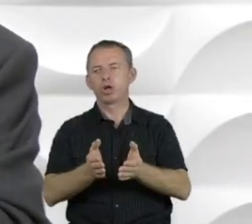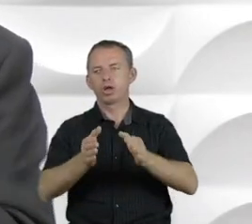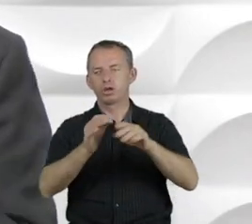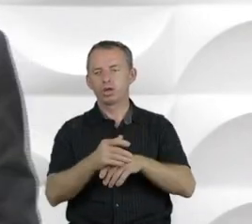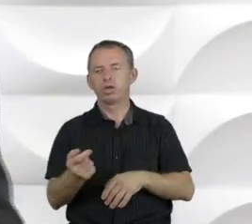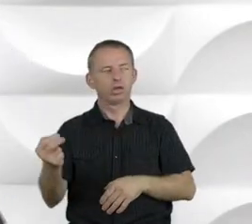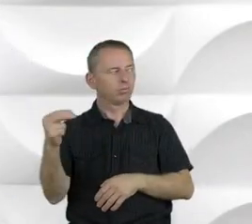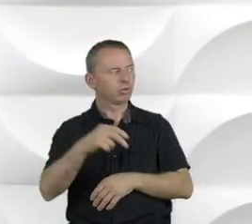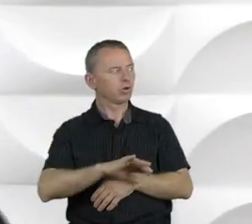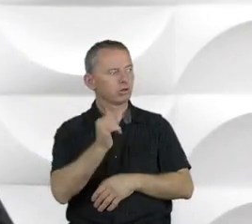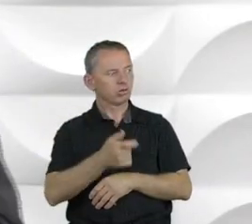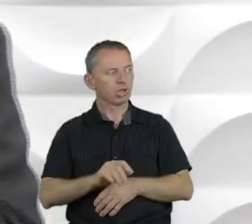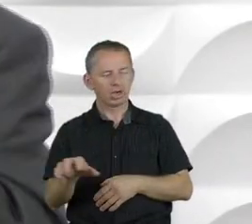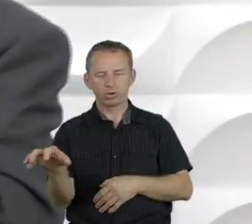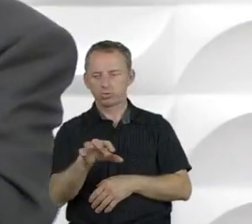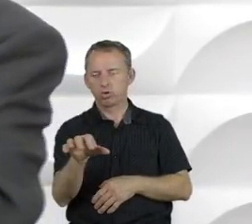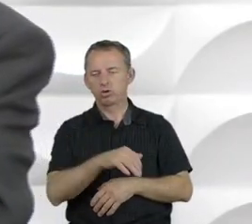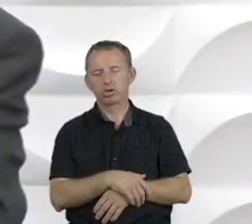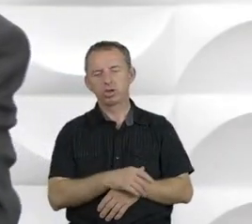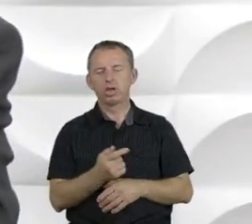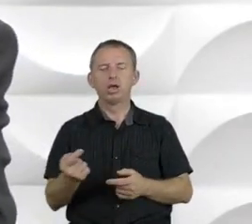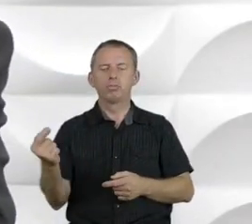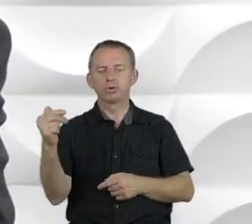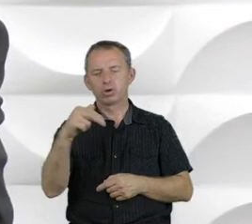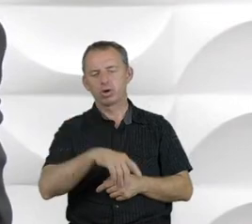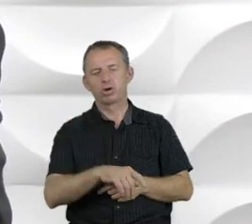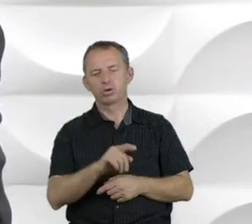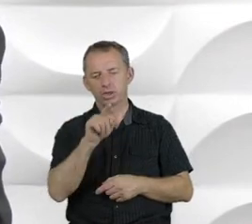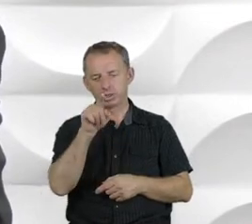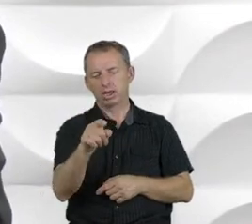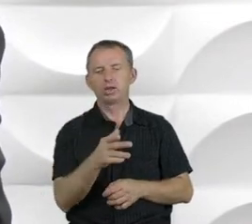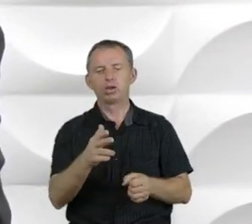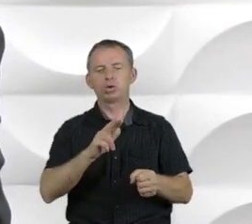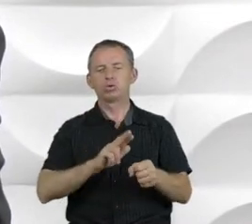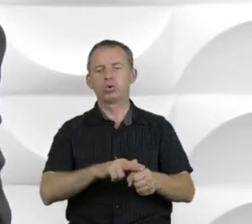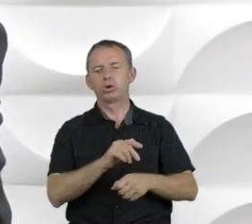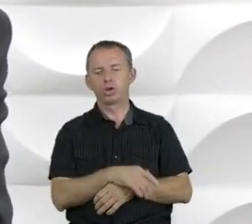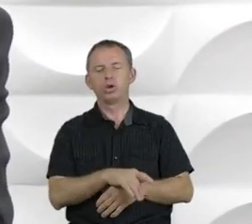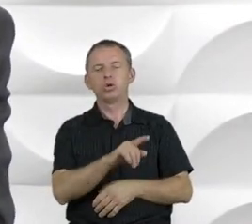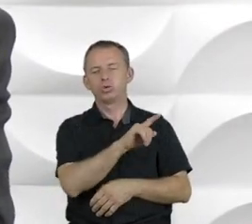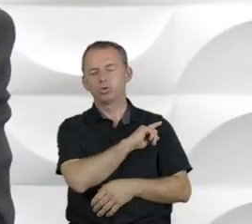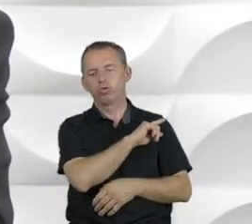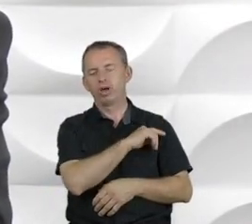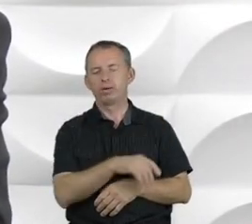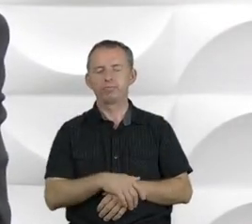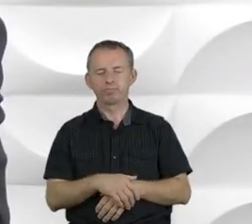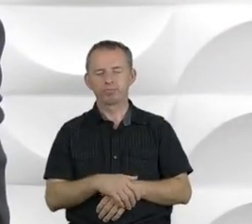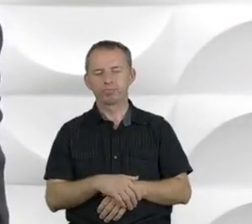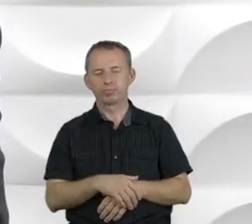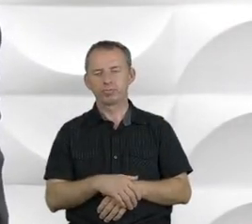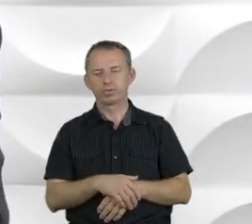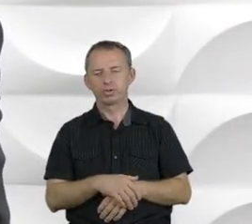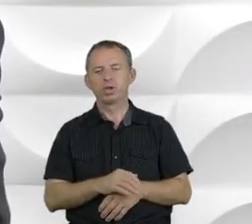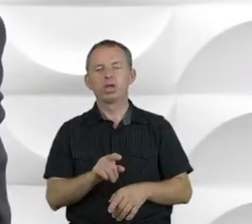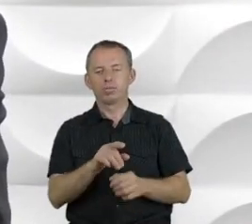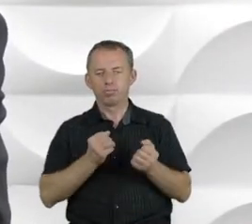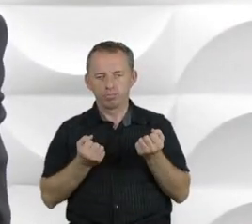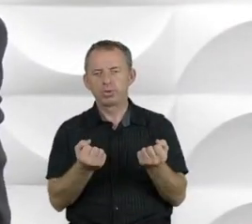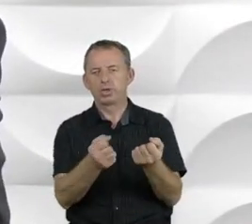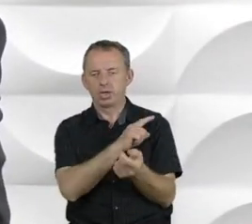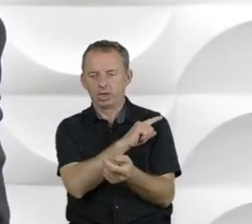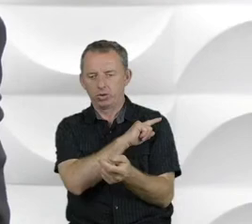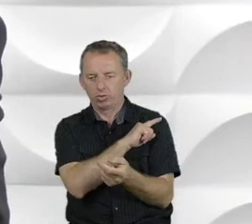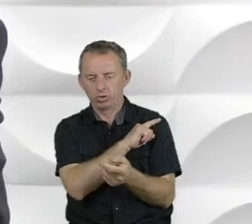Przychodzę jak złodziej, błogosławiony ten, który czuwa i pilnuje